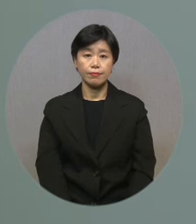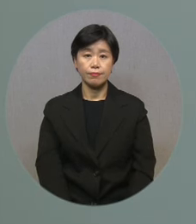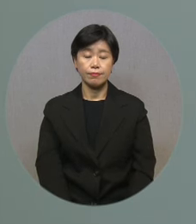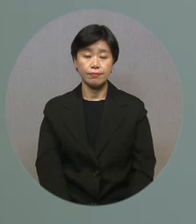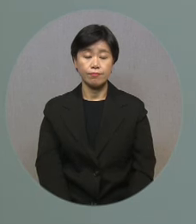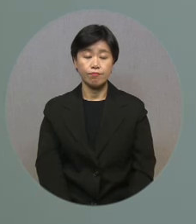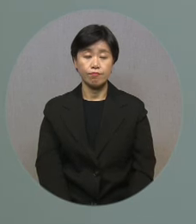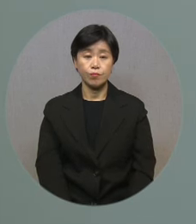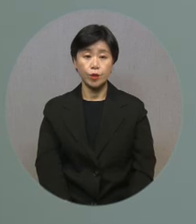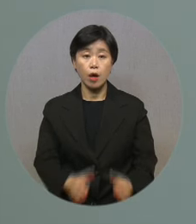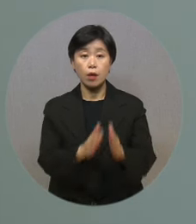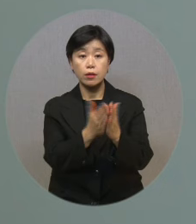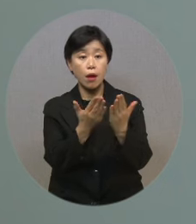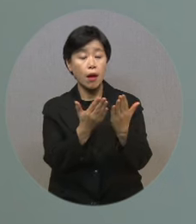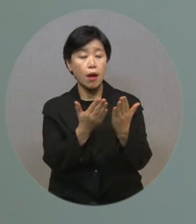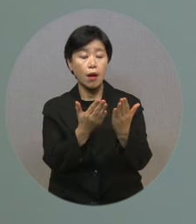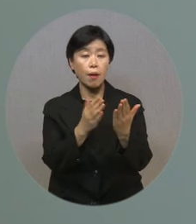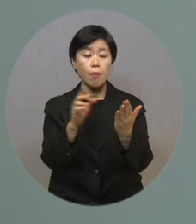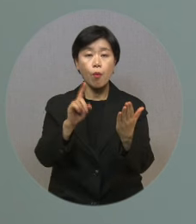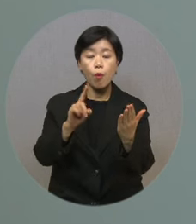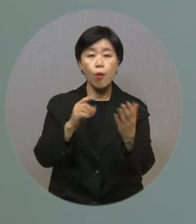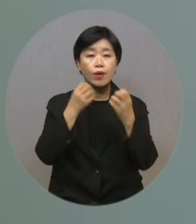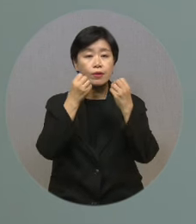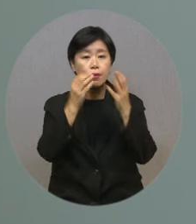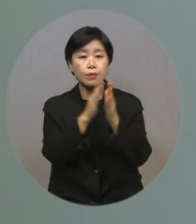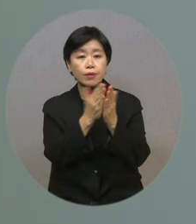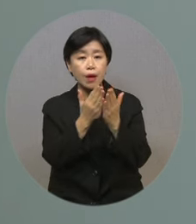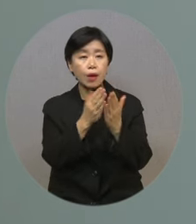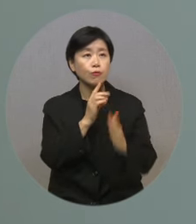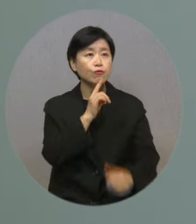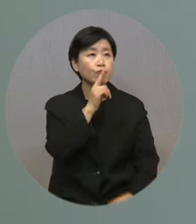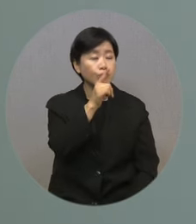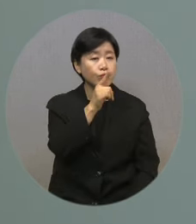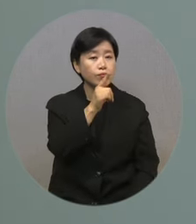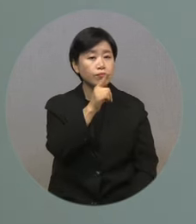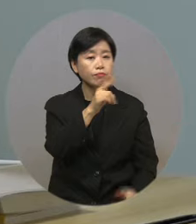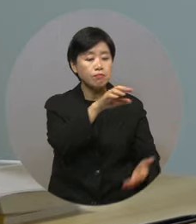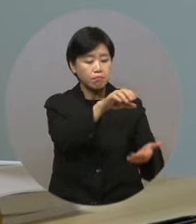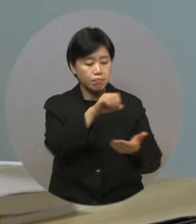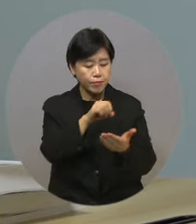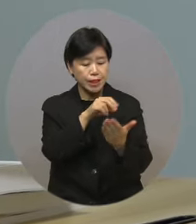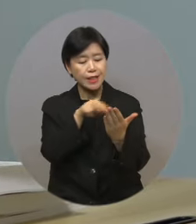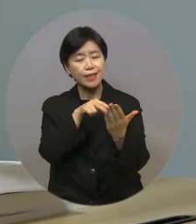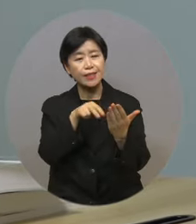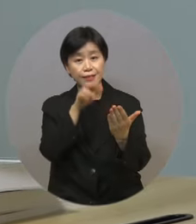매일 책을 주문해서 읽게 되더라고요.